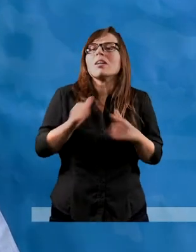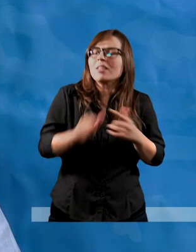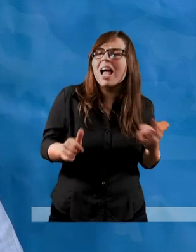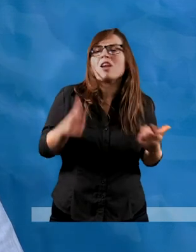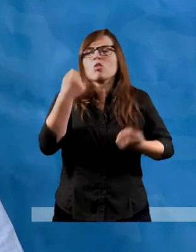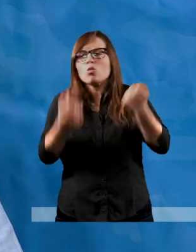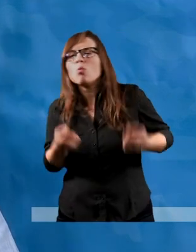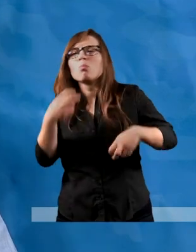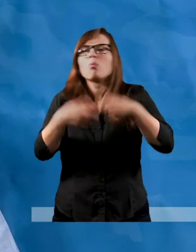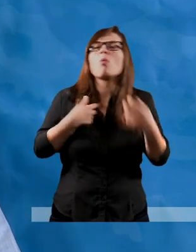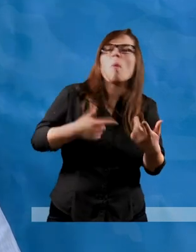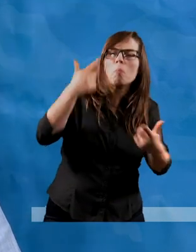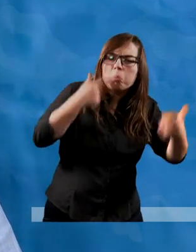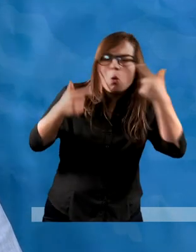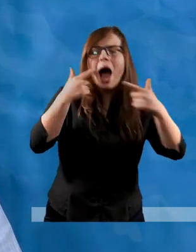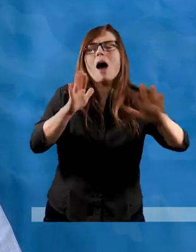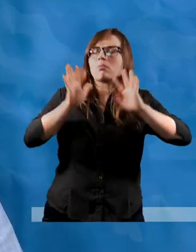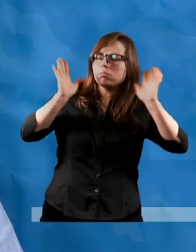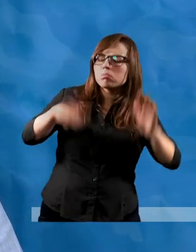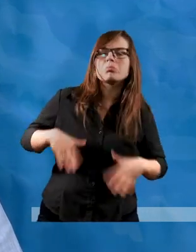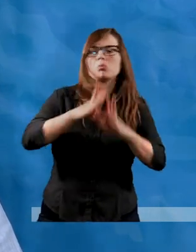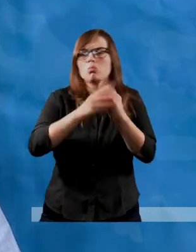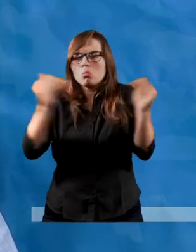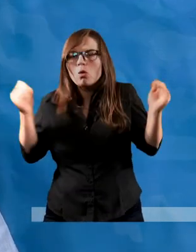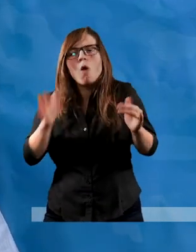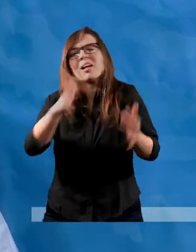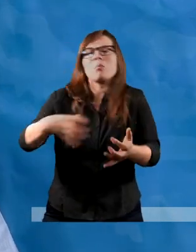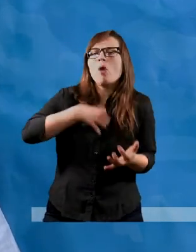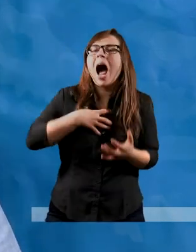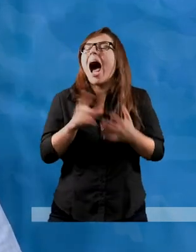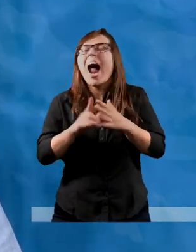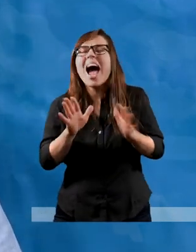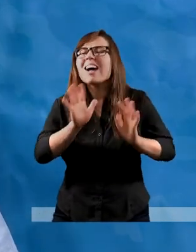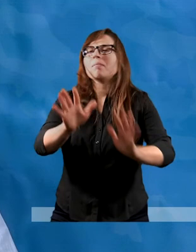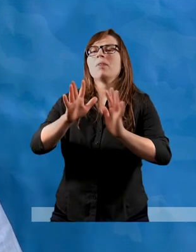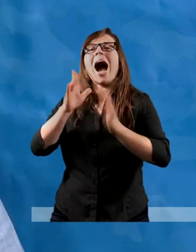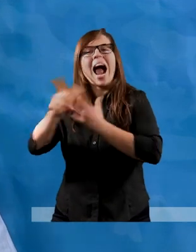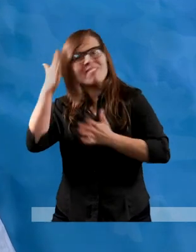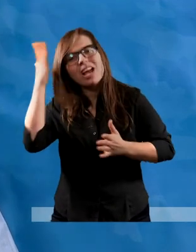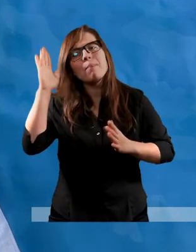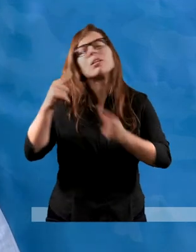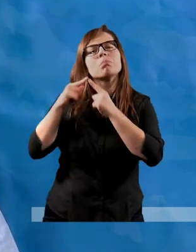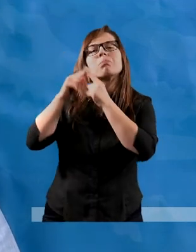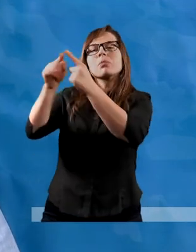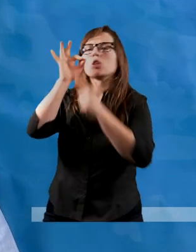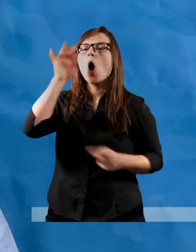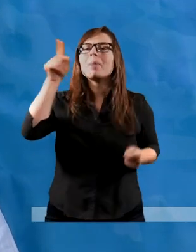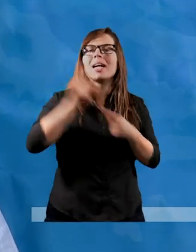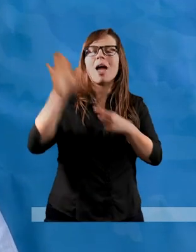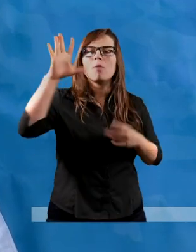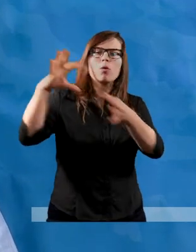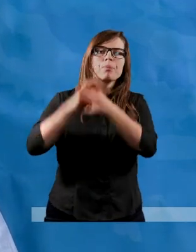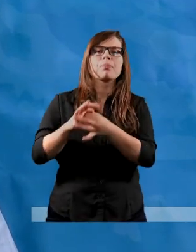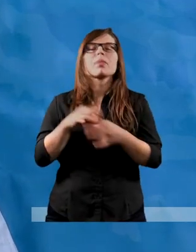trudno, może popłaczę, może będzie bolało, ale ja wiem, że będzie dobrze. I to